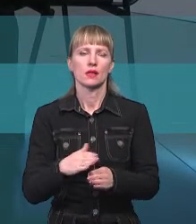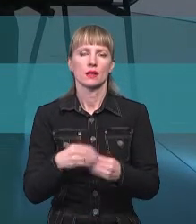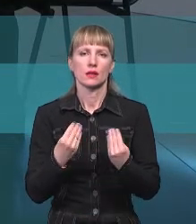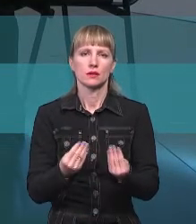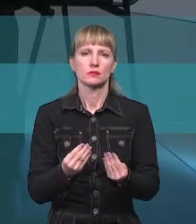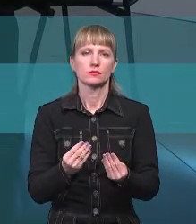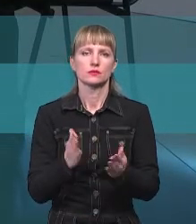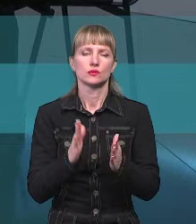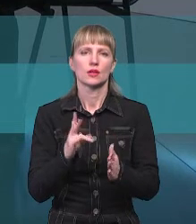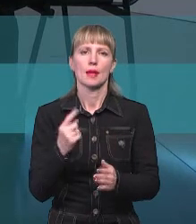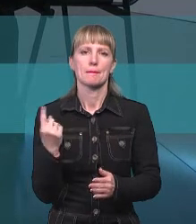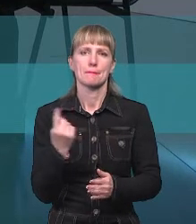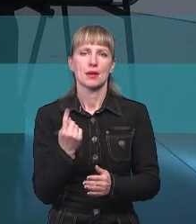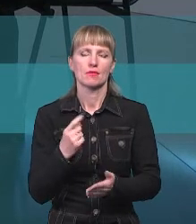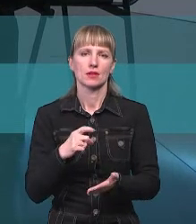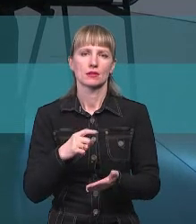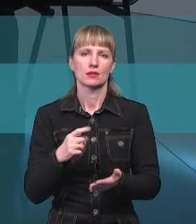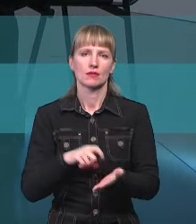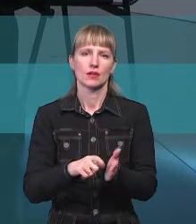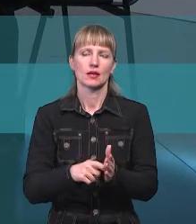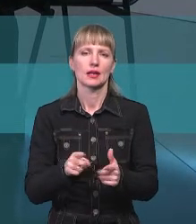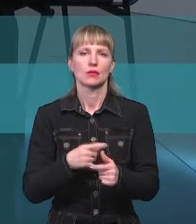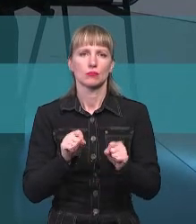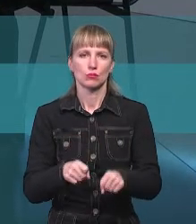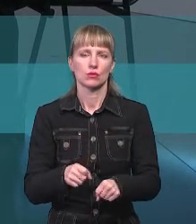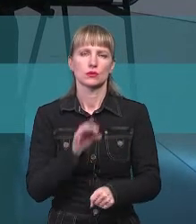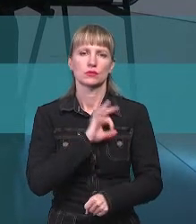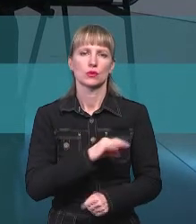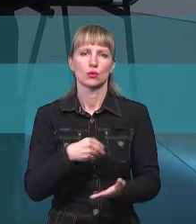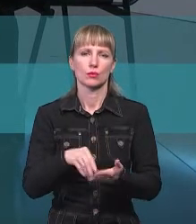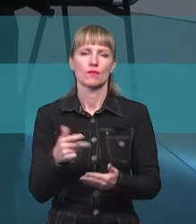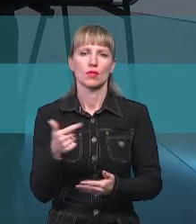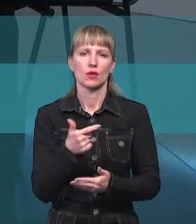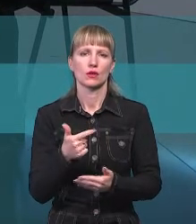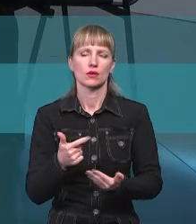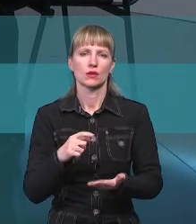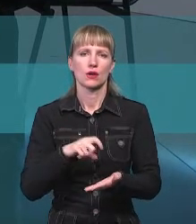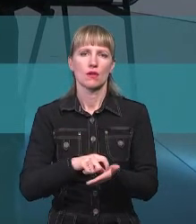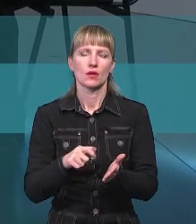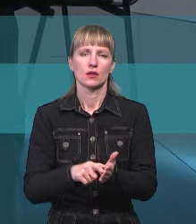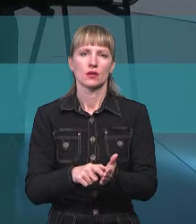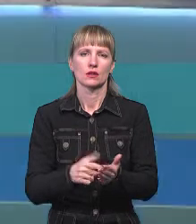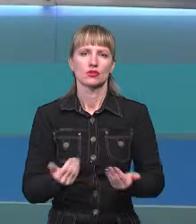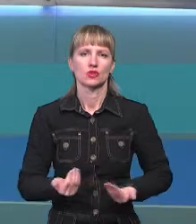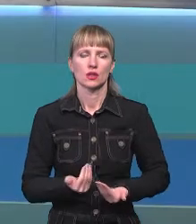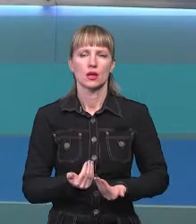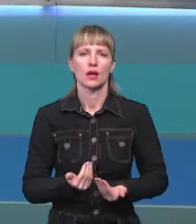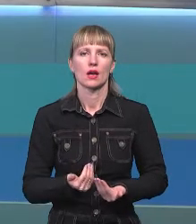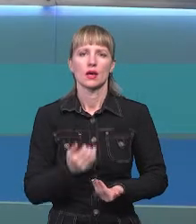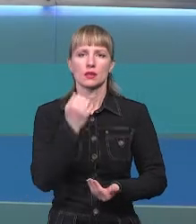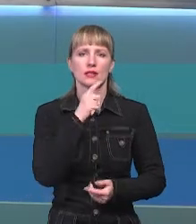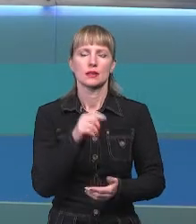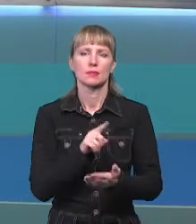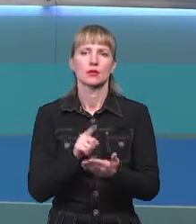надається виключно на первинне житло, чи можна скористатися їм при купівлі вторинного, наприклад, житла? Так, зрозуміло. Дякую